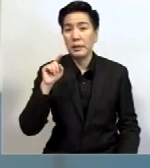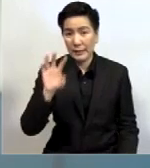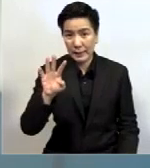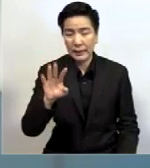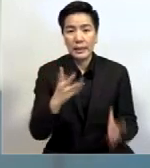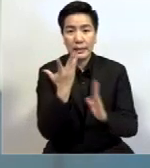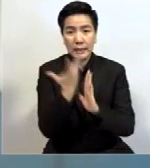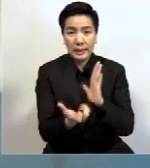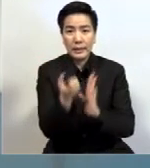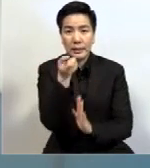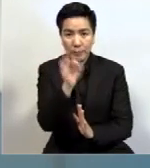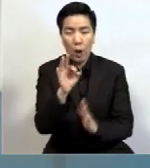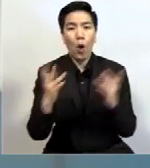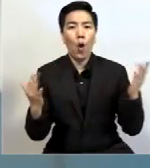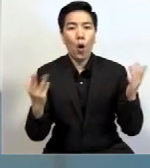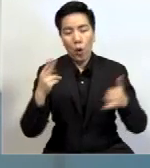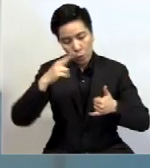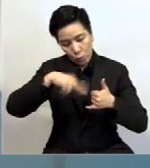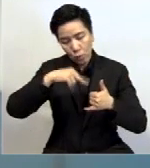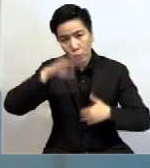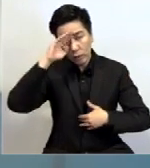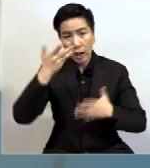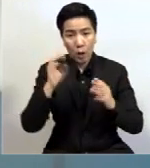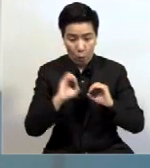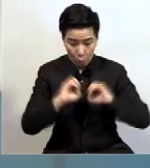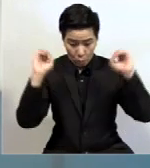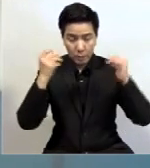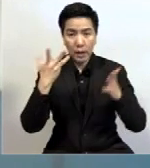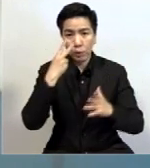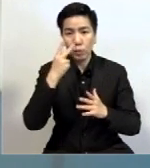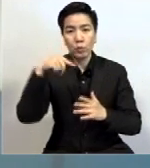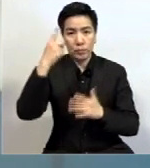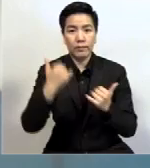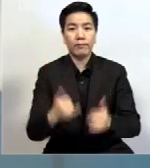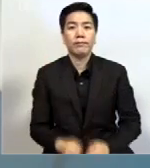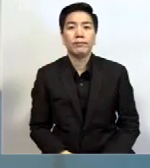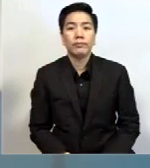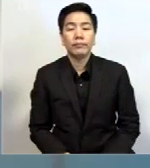หลืออีก19คนนะคะที่จะต้องรอผลตรวจการยืนยันอีกต่อไปค่ะ